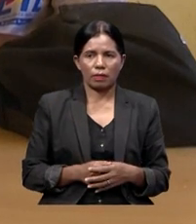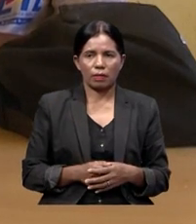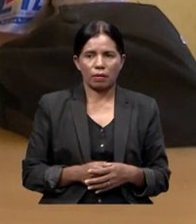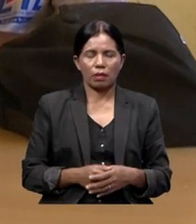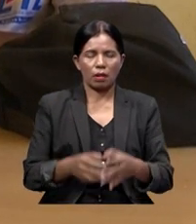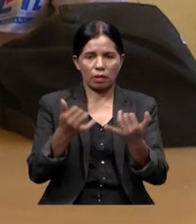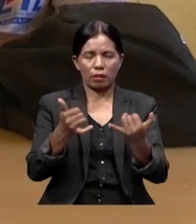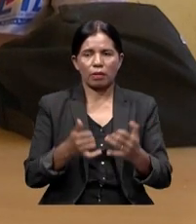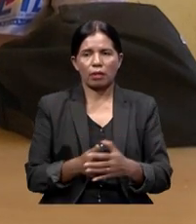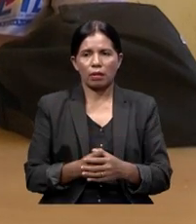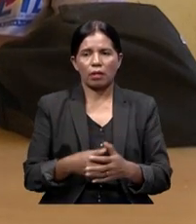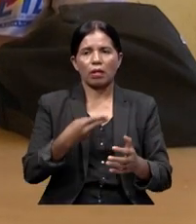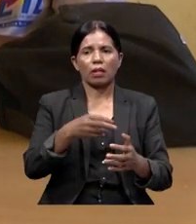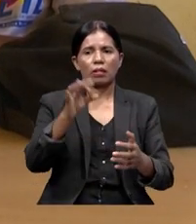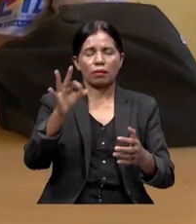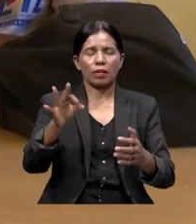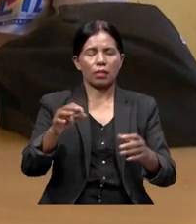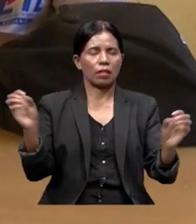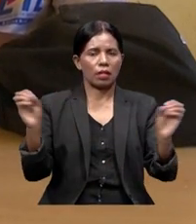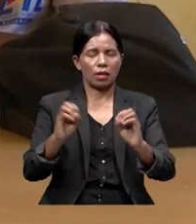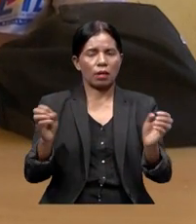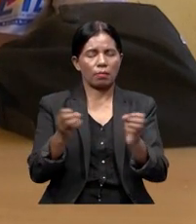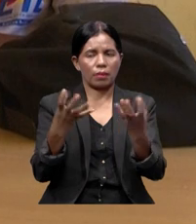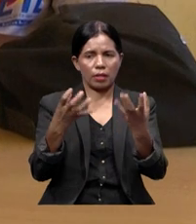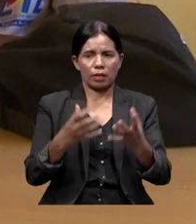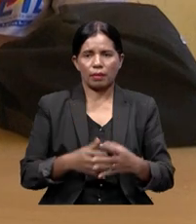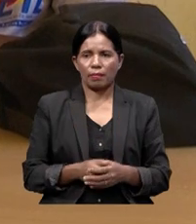awa aris pati ni la suksen kita,